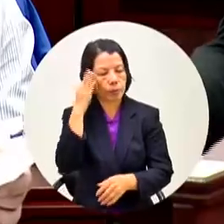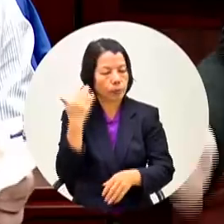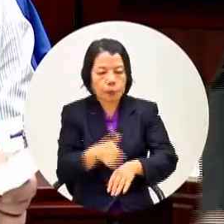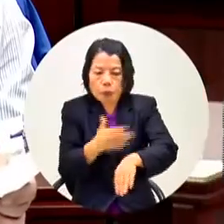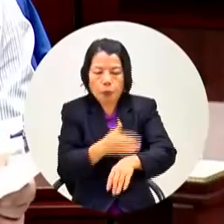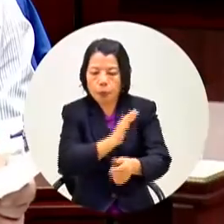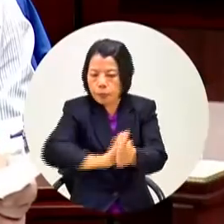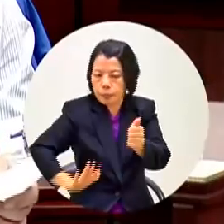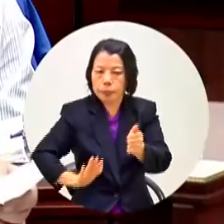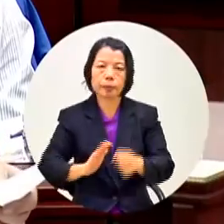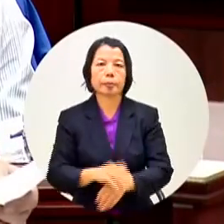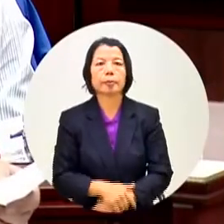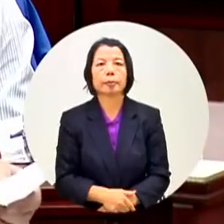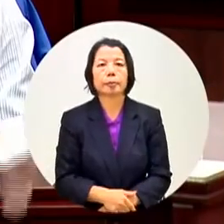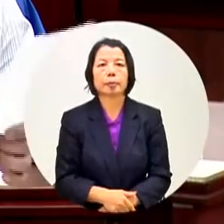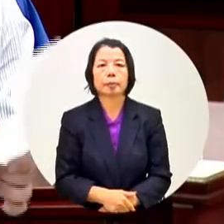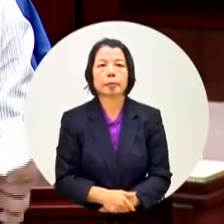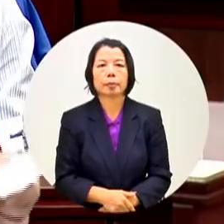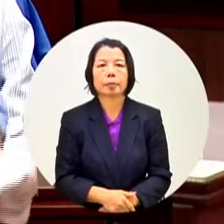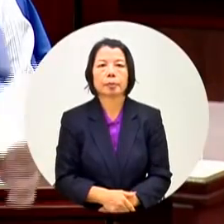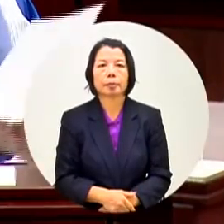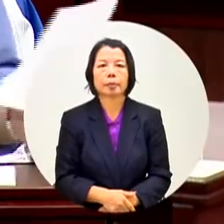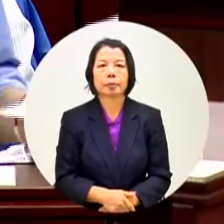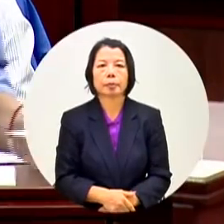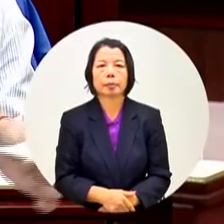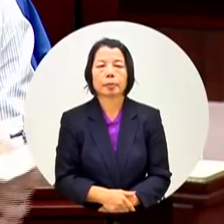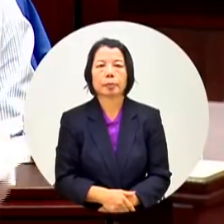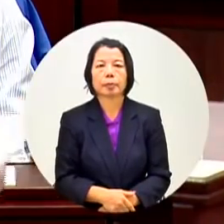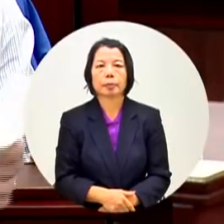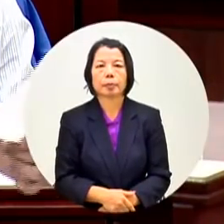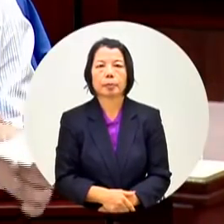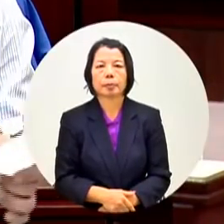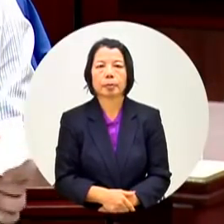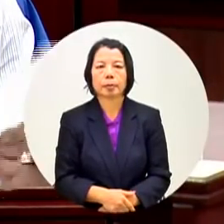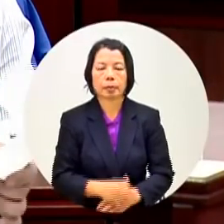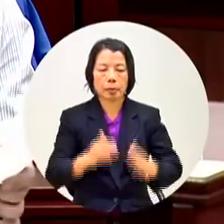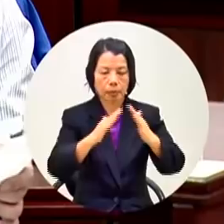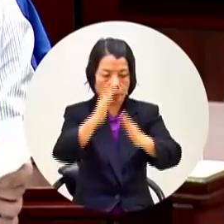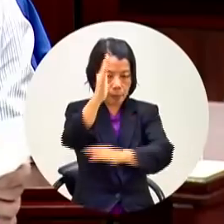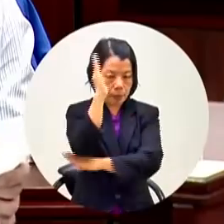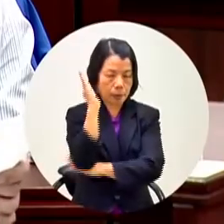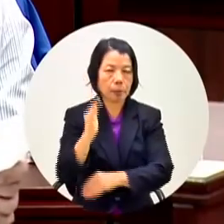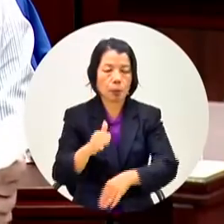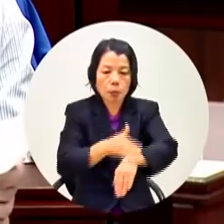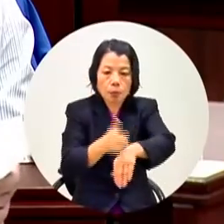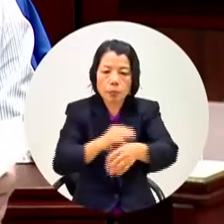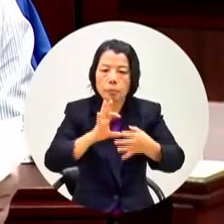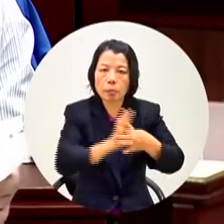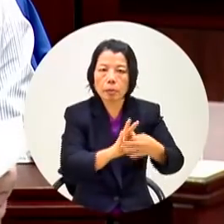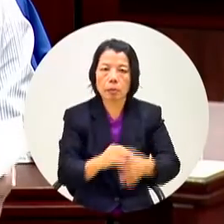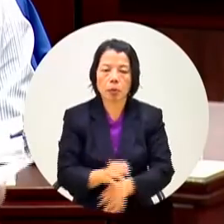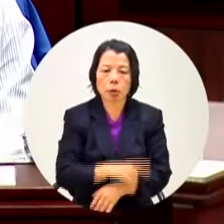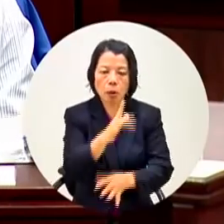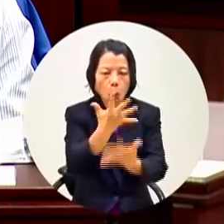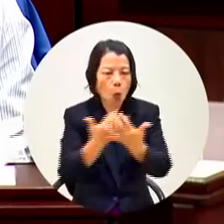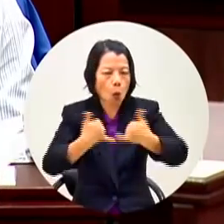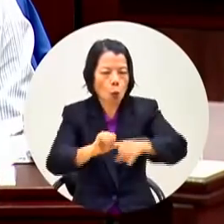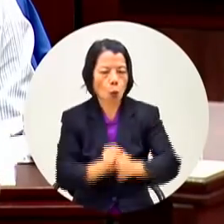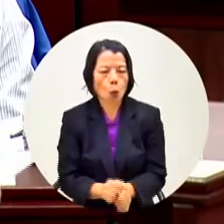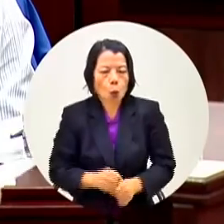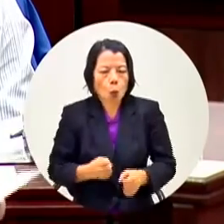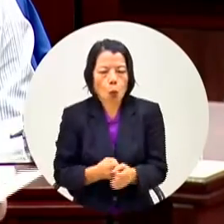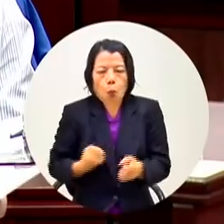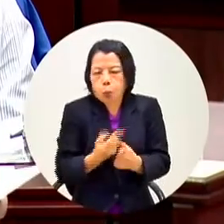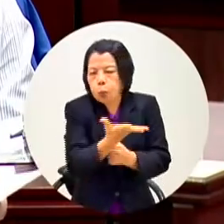我们这样子讲哈，跟邱员报告一下，市政府绝对不会因为这样的风风雨雨造成轻轨的不往前推